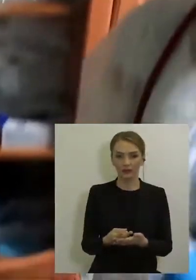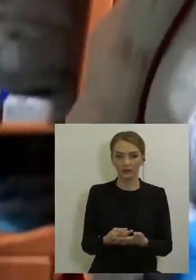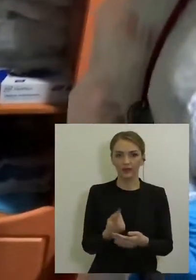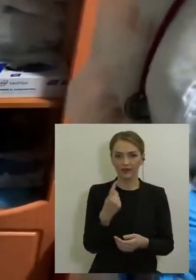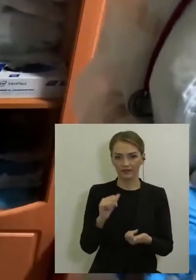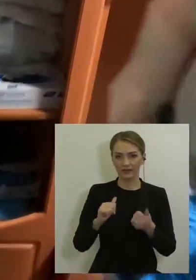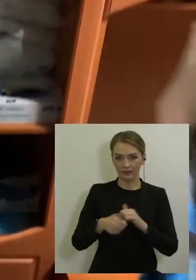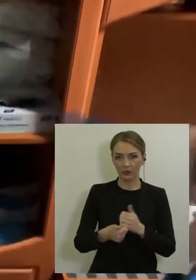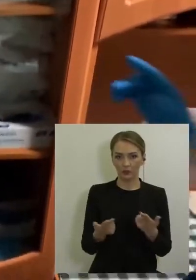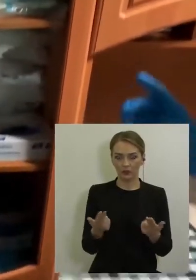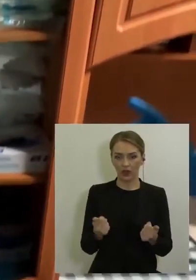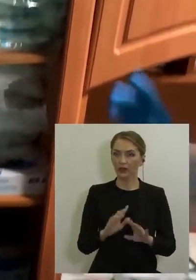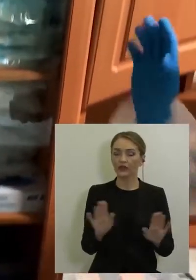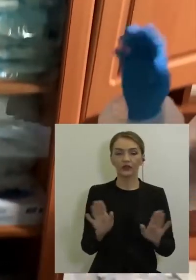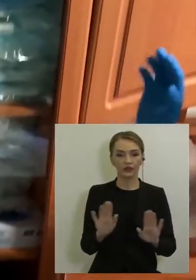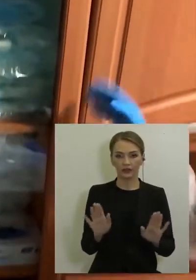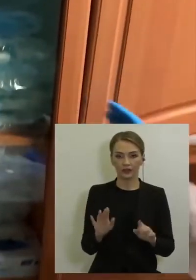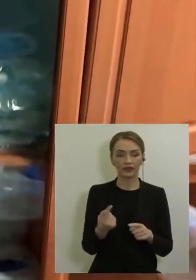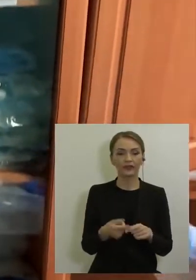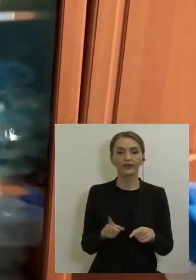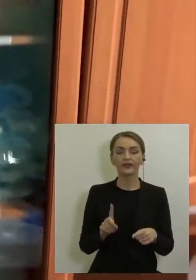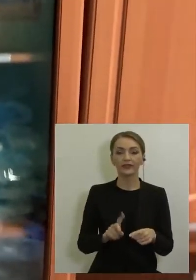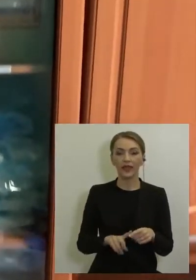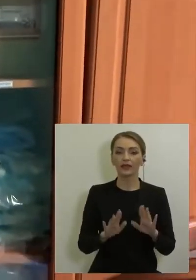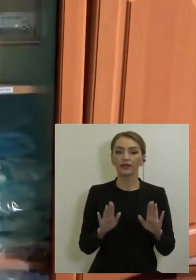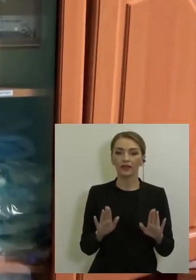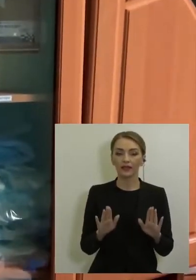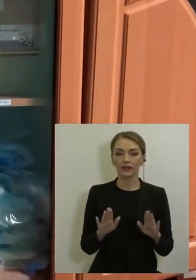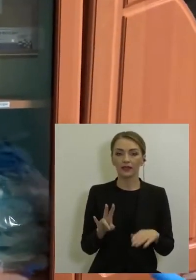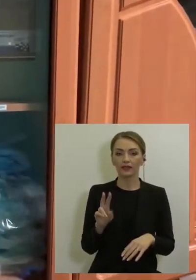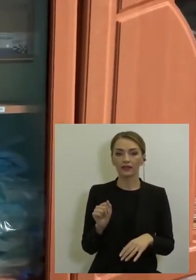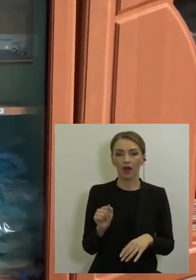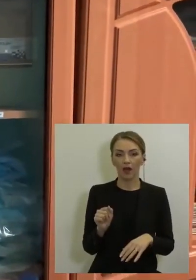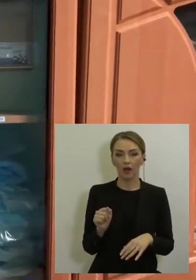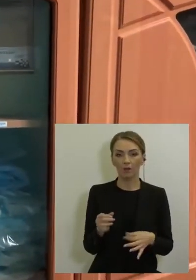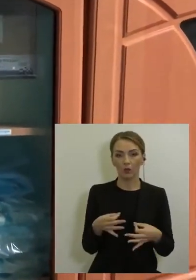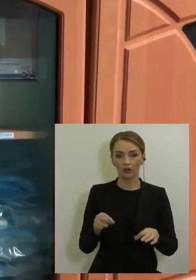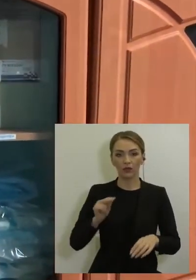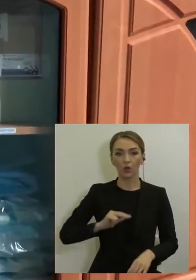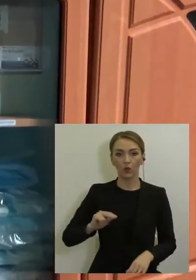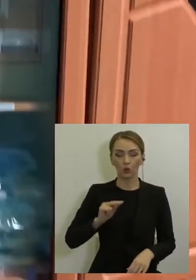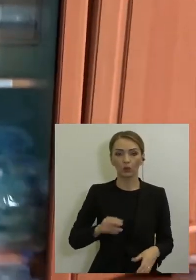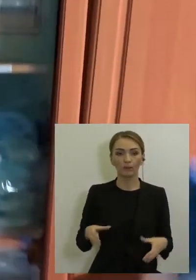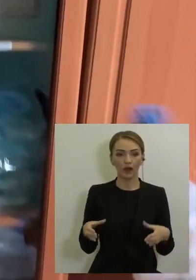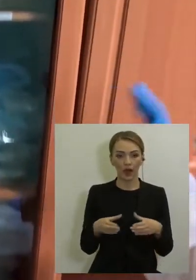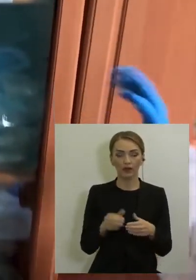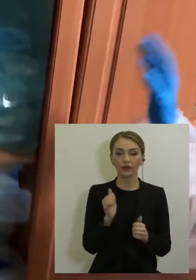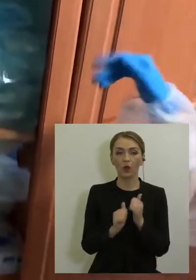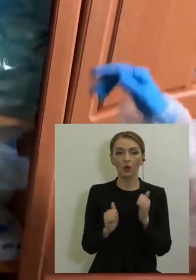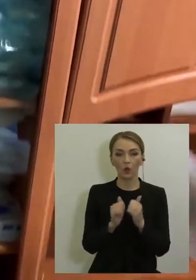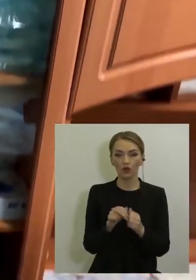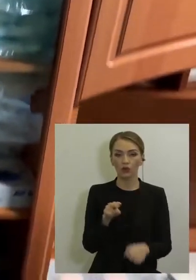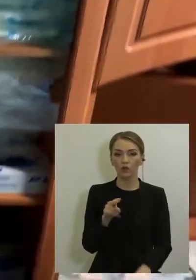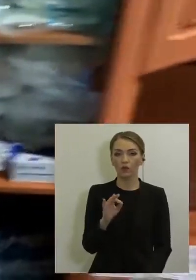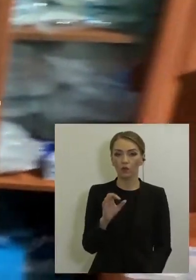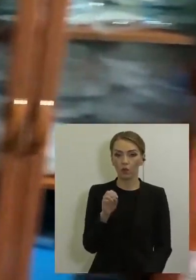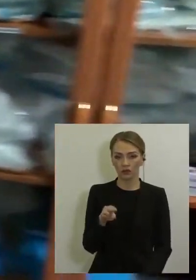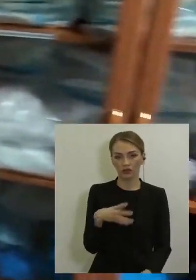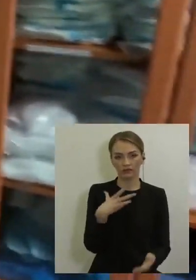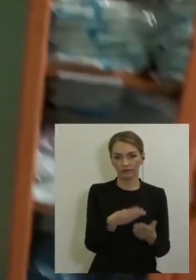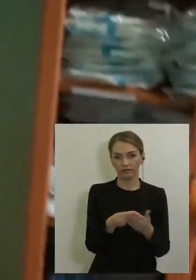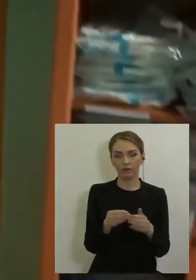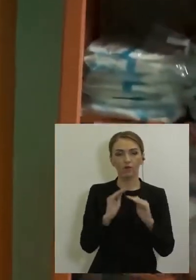на зміну, так? Ні, це в нас не все. Це тільки на пропускник, на роботу бригади пропускника. А на кожен пост є список. А на